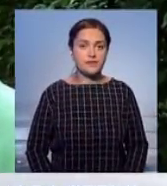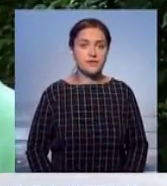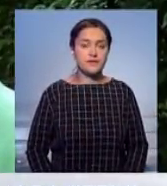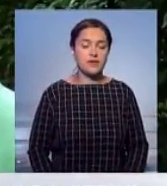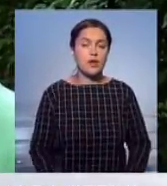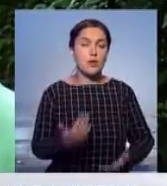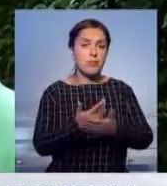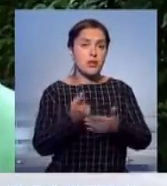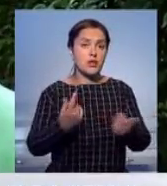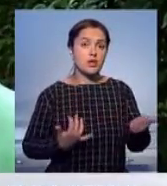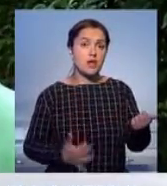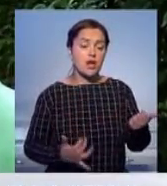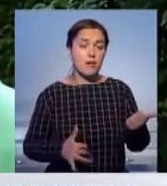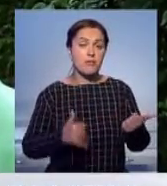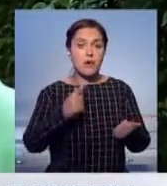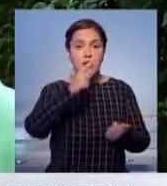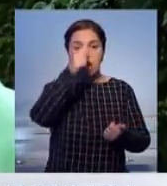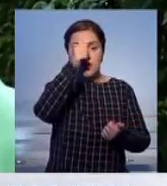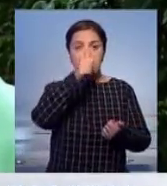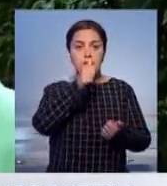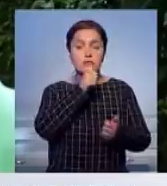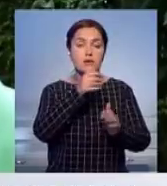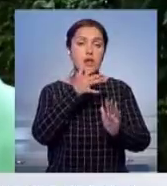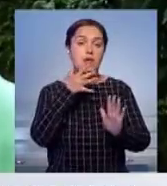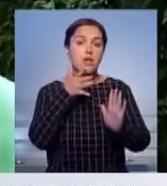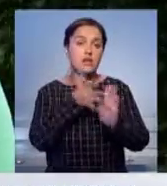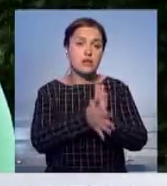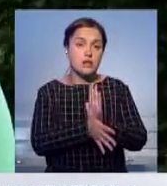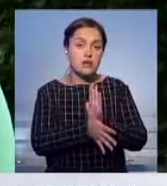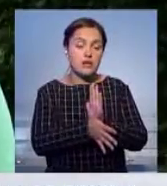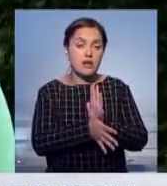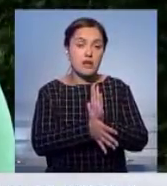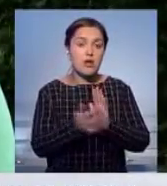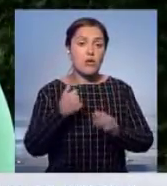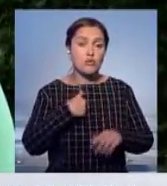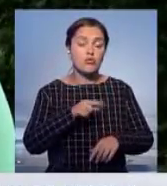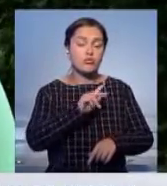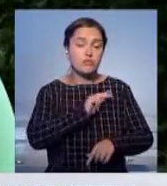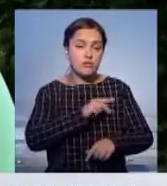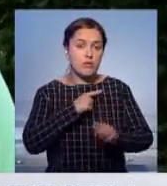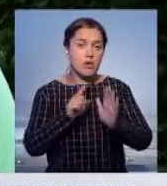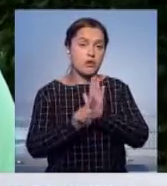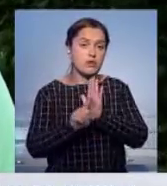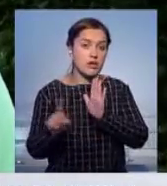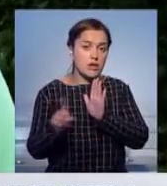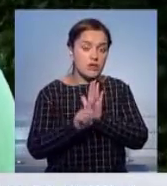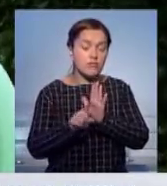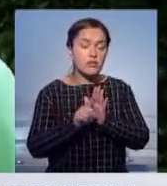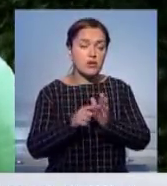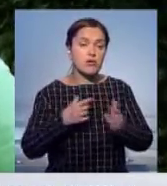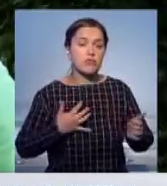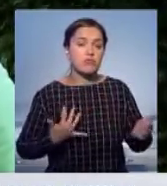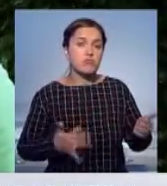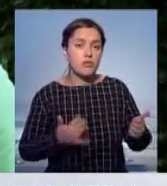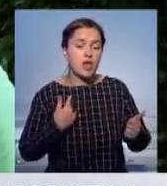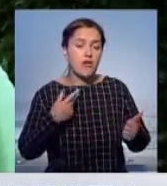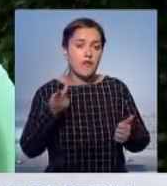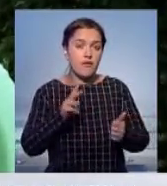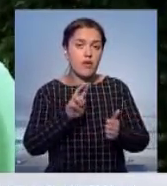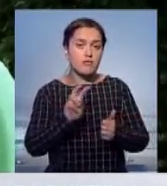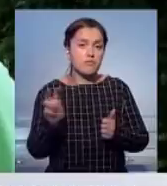примерно месяц, так как у меня еще есть основная работа. И вот это самый приятный момент, когда домбра готова, и я